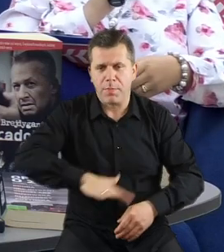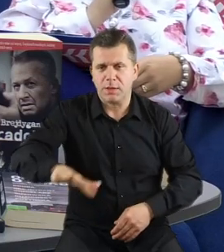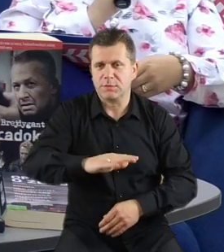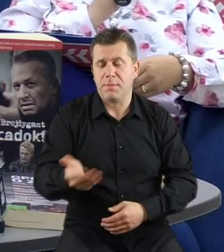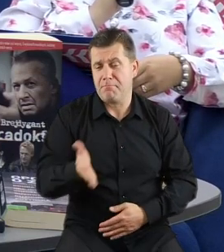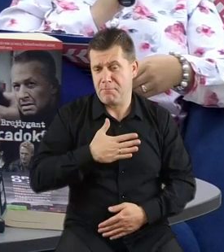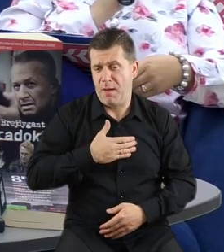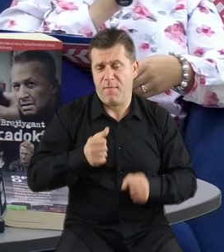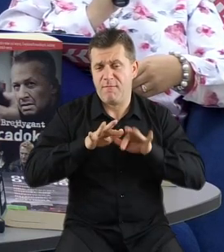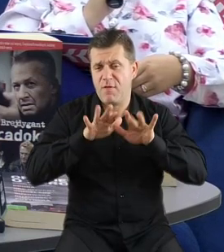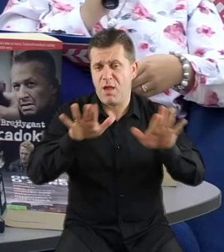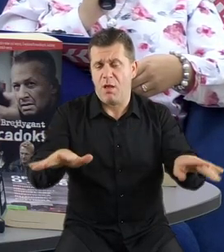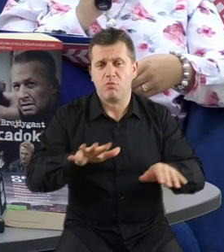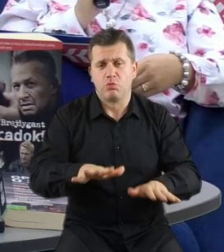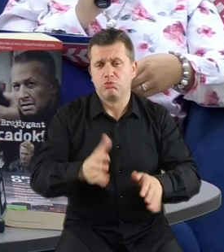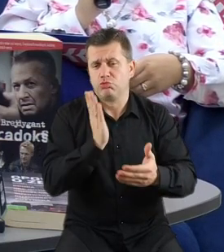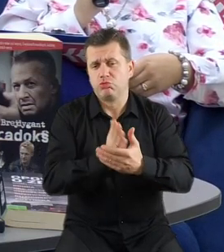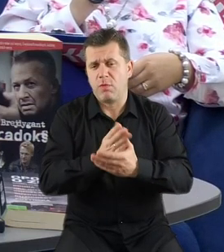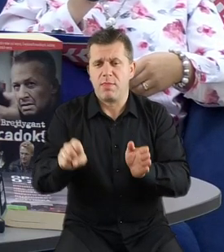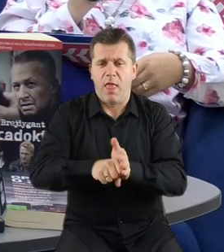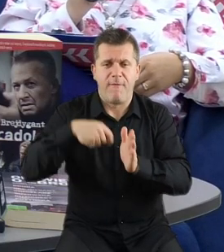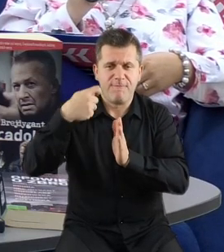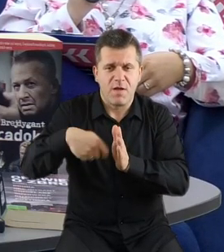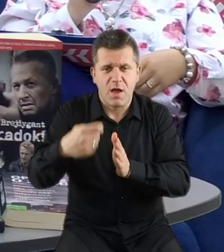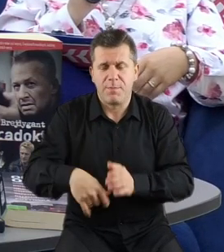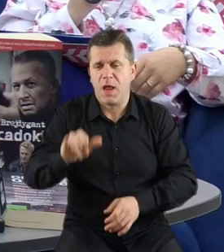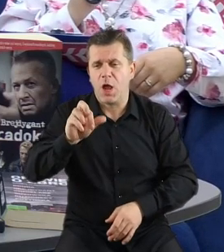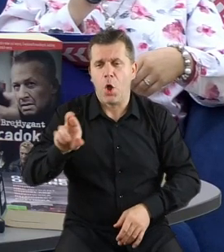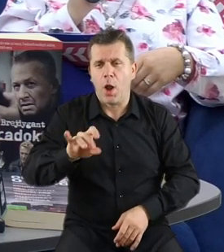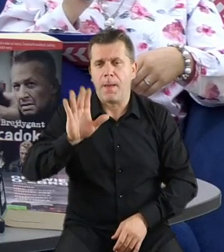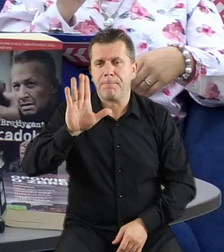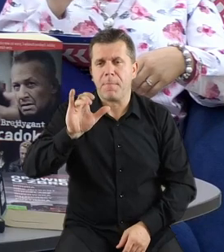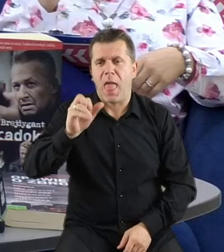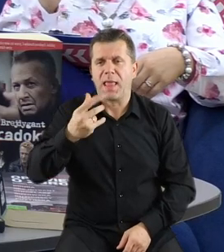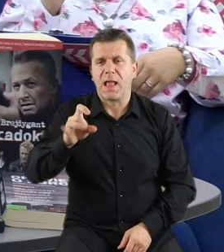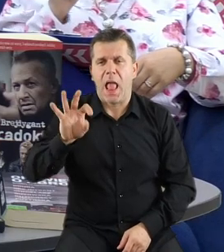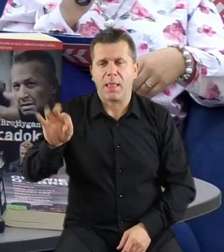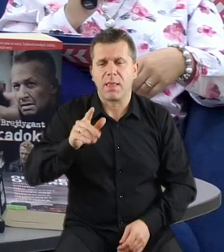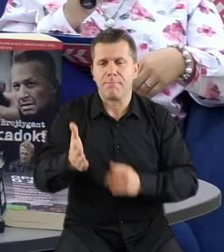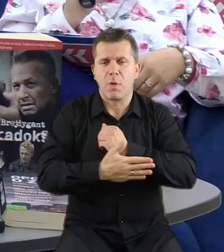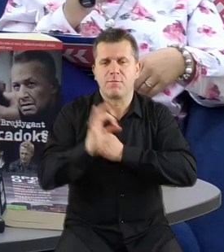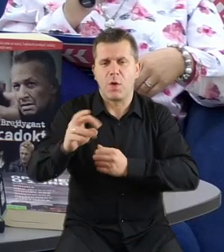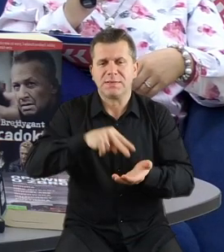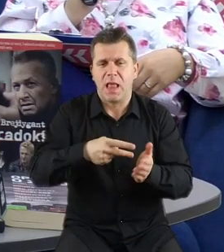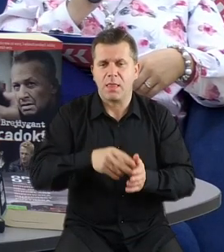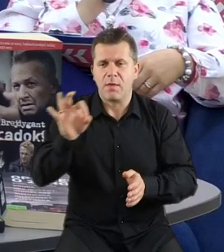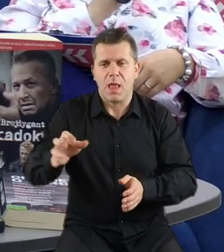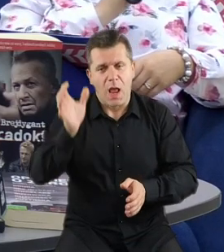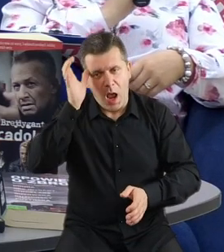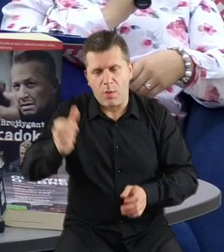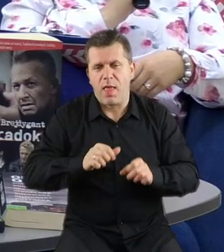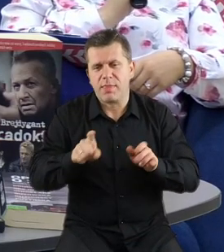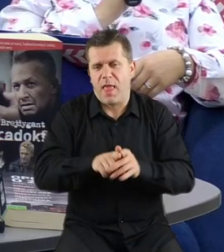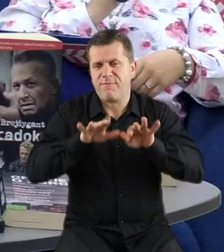widzicie, mamy wiele książek i filmów Igora Brejdyganta na podstawie jego scenariuszy i jego autorstwa i wiele,